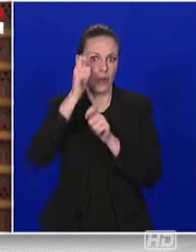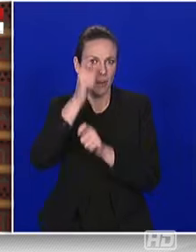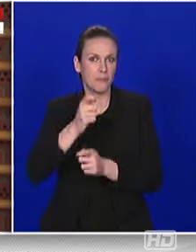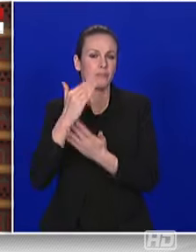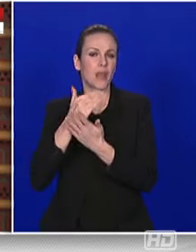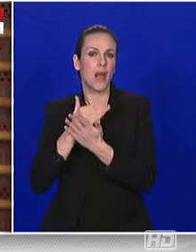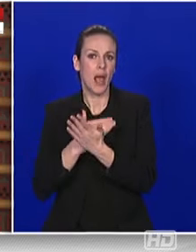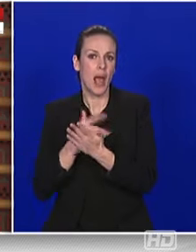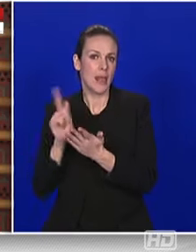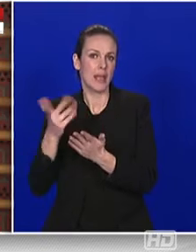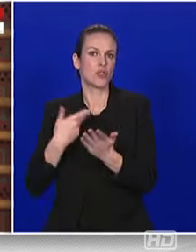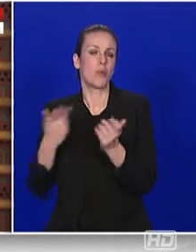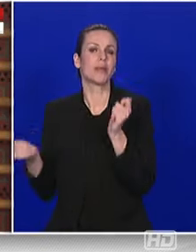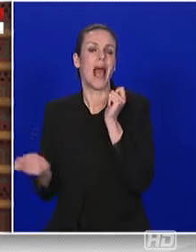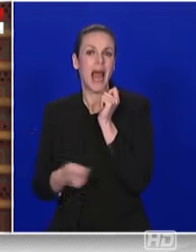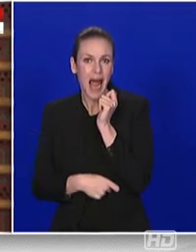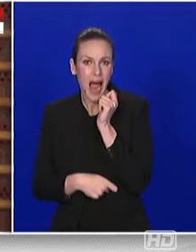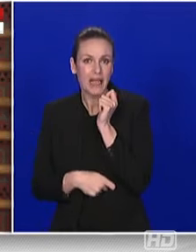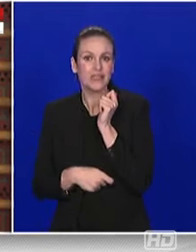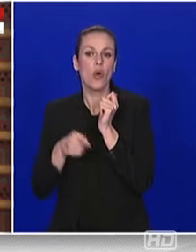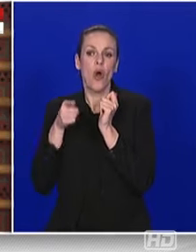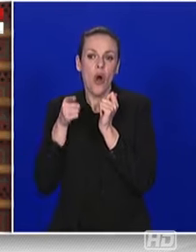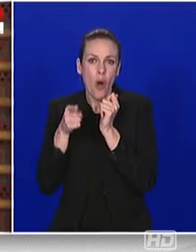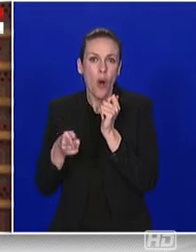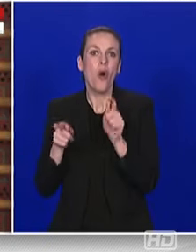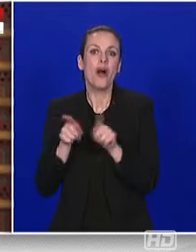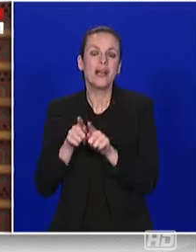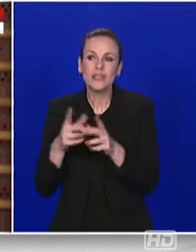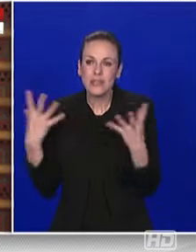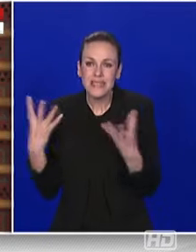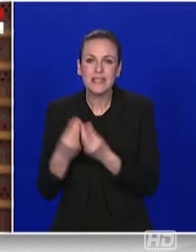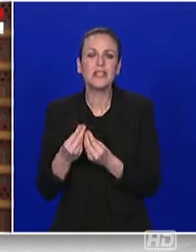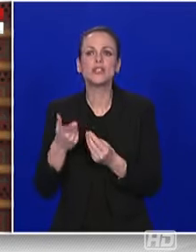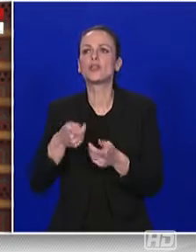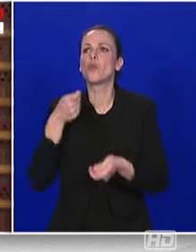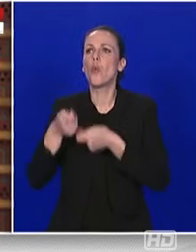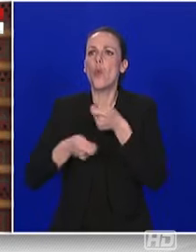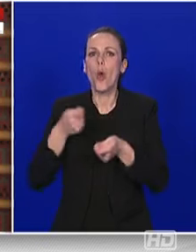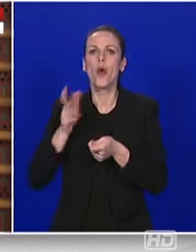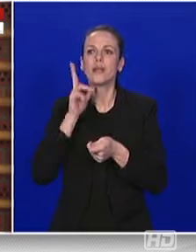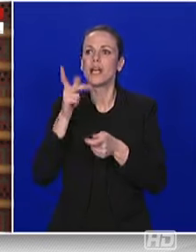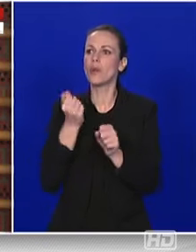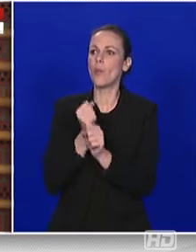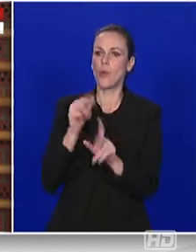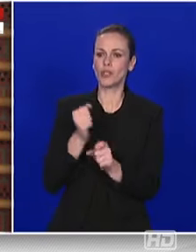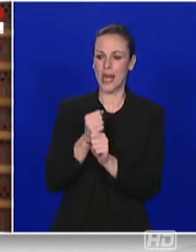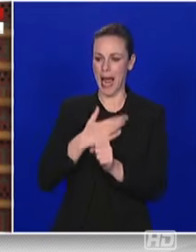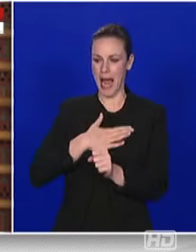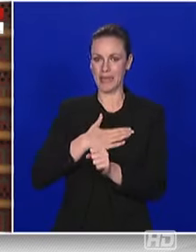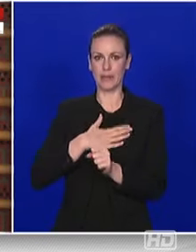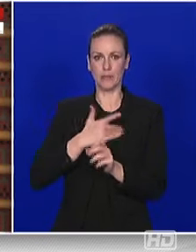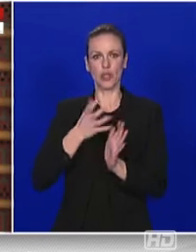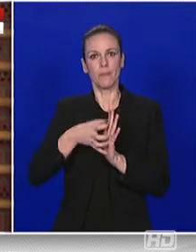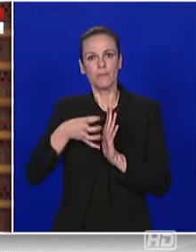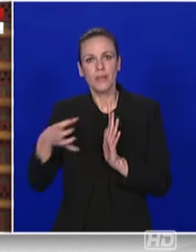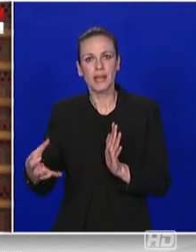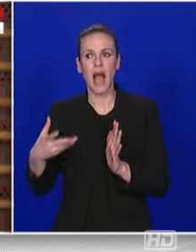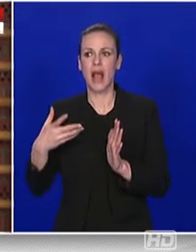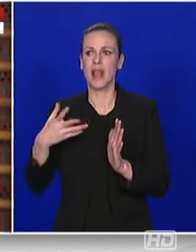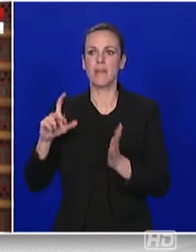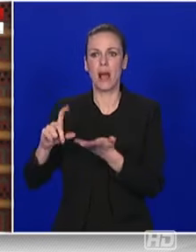epidemioloških mjera, sve one koji su uložili i sredstva da bi bili u stanju održati svoje